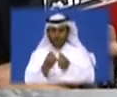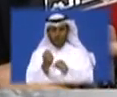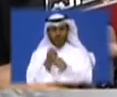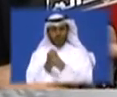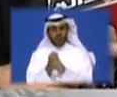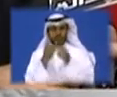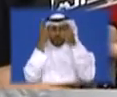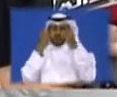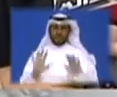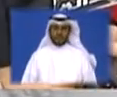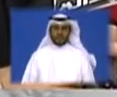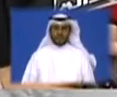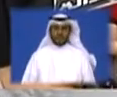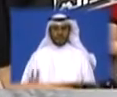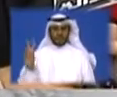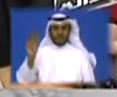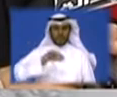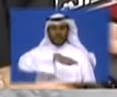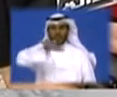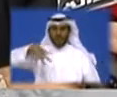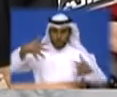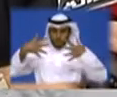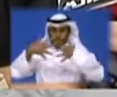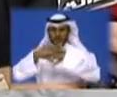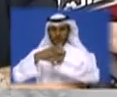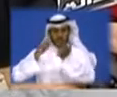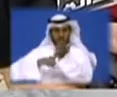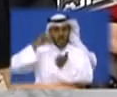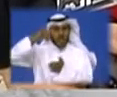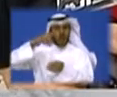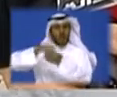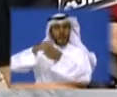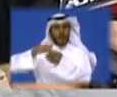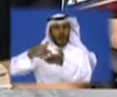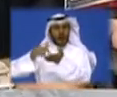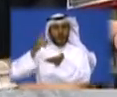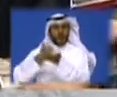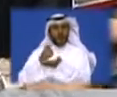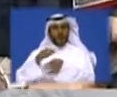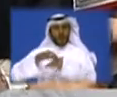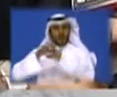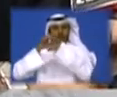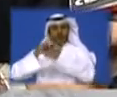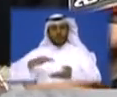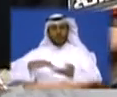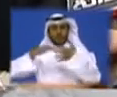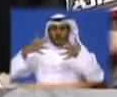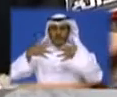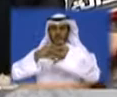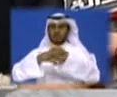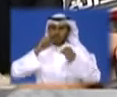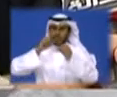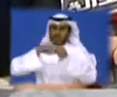الشعب ولأن أعضاءه هم ممثلو الشعب الحقيقيون، وبالتالي نوجه رسالة مرة للحكومة وأخرى للشعب